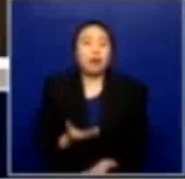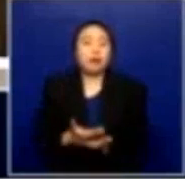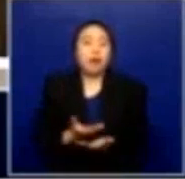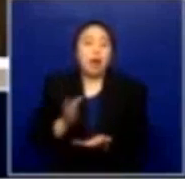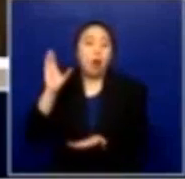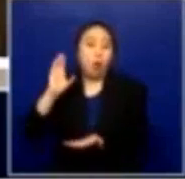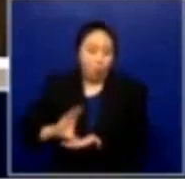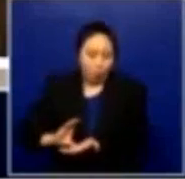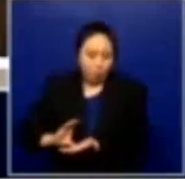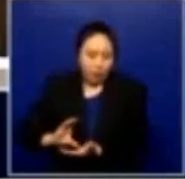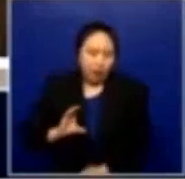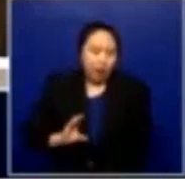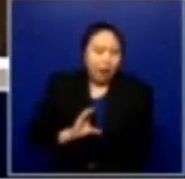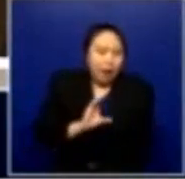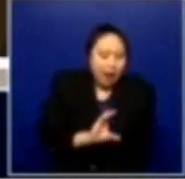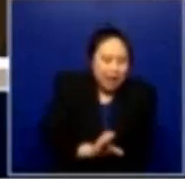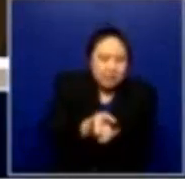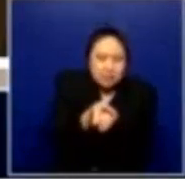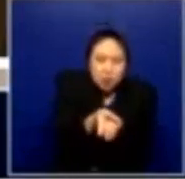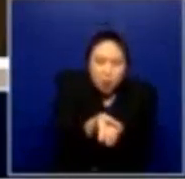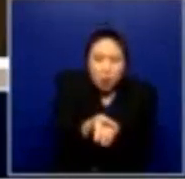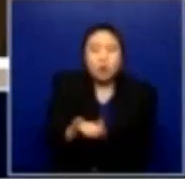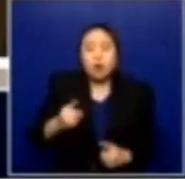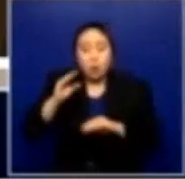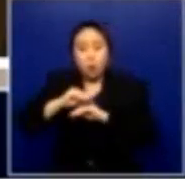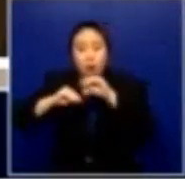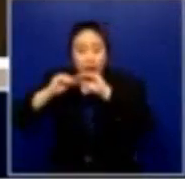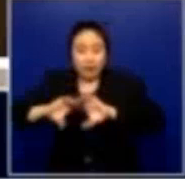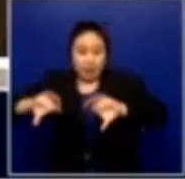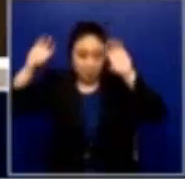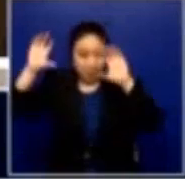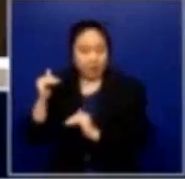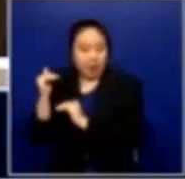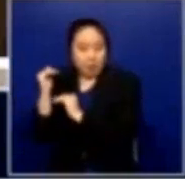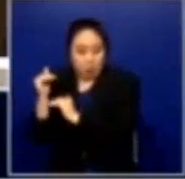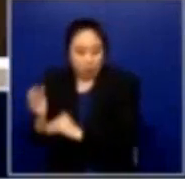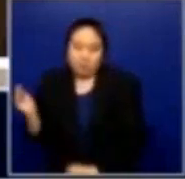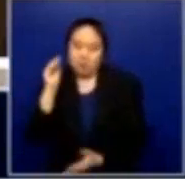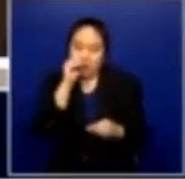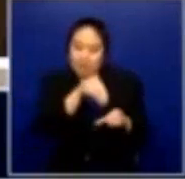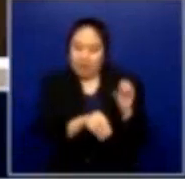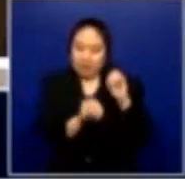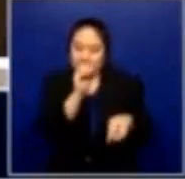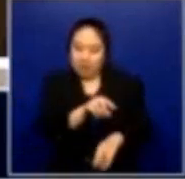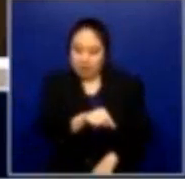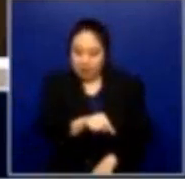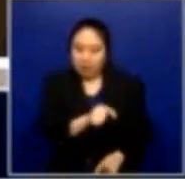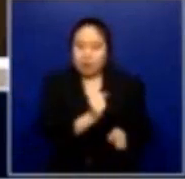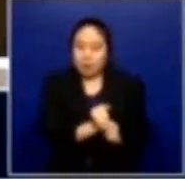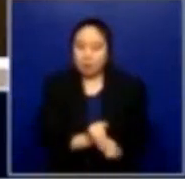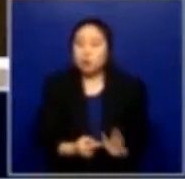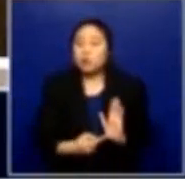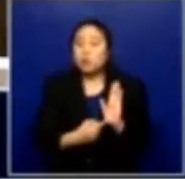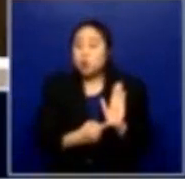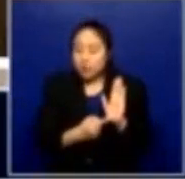ณให้ไปน้อยอยู่แล้วยังเอาโครงการที่รัฐบาลกำหนดไว้ไปใส่ไว้เช่นโครงการเบี้ย